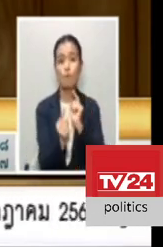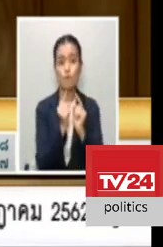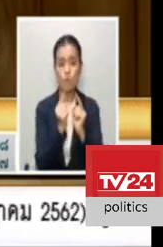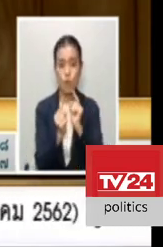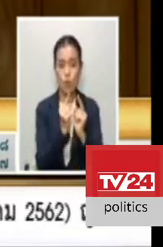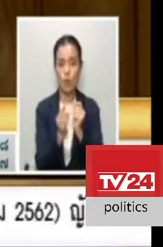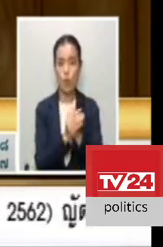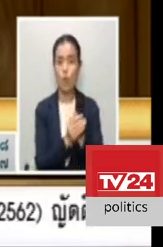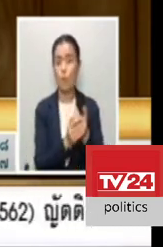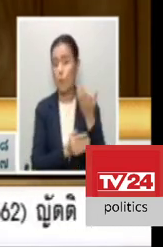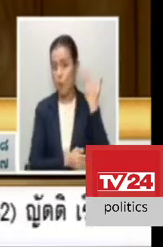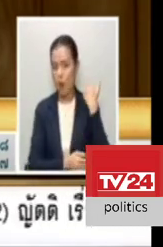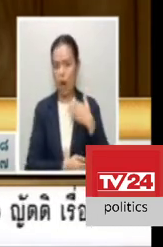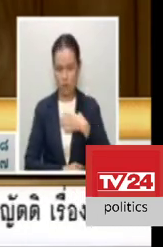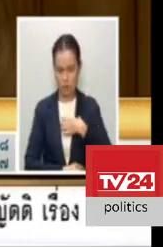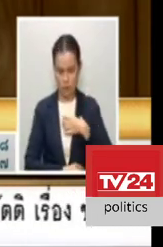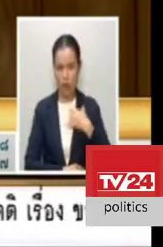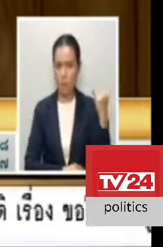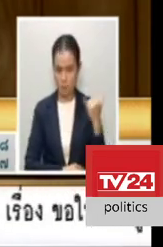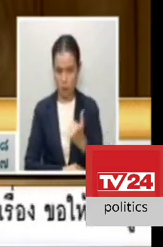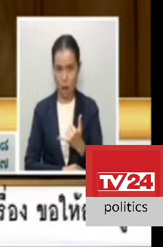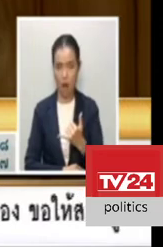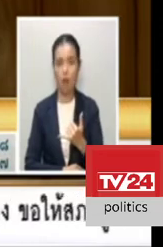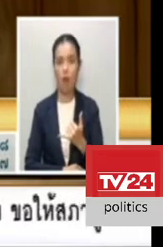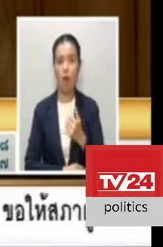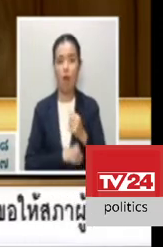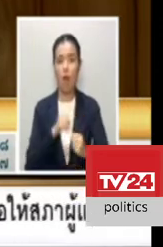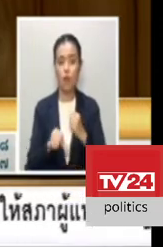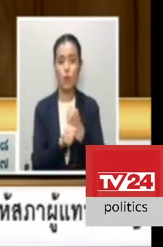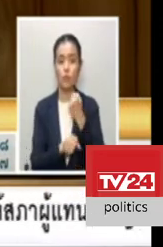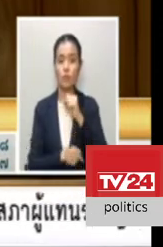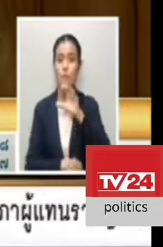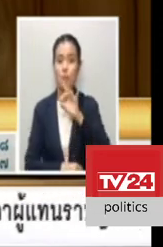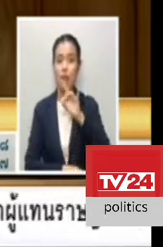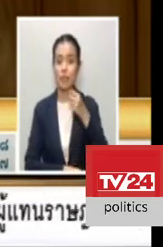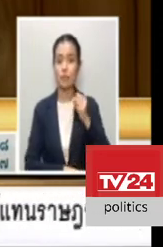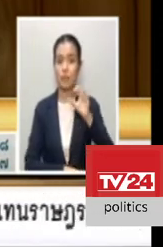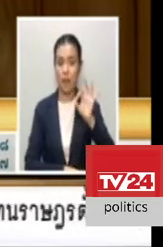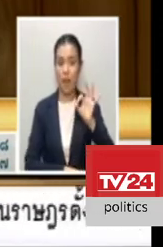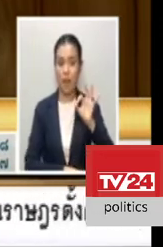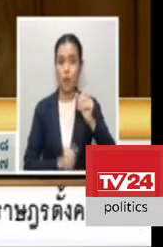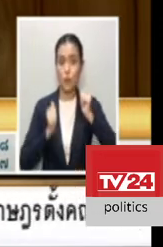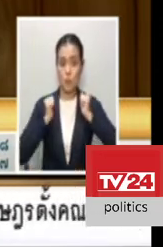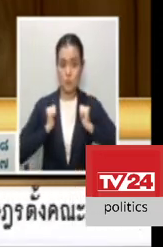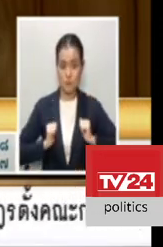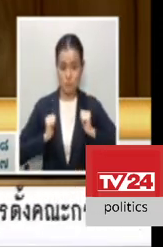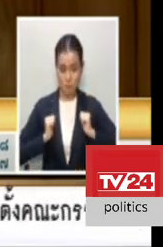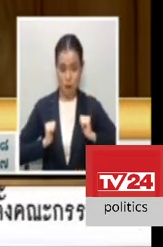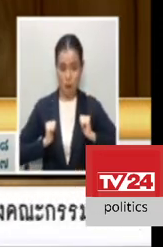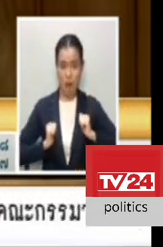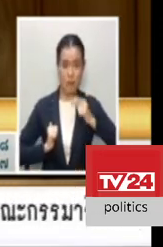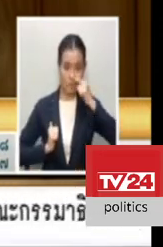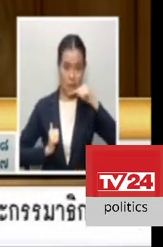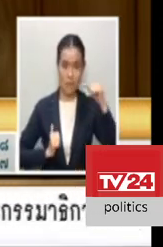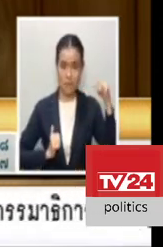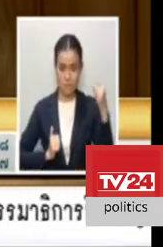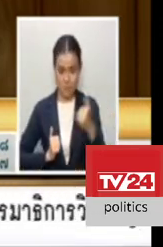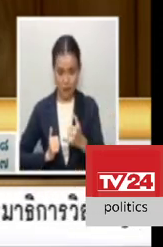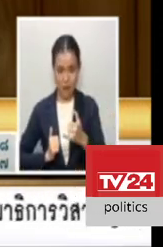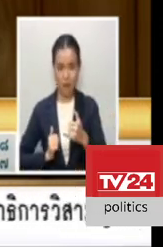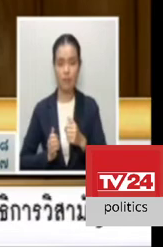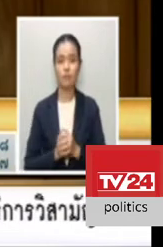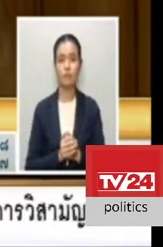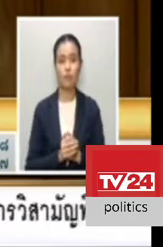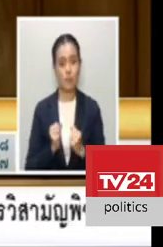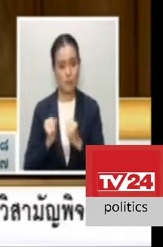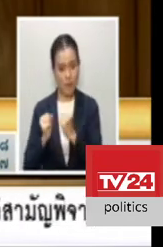ก่อนหน้านี้ว่าอยากจะมาเพราะว่าเมื่ออายุ 18-19 เนี่ยเคยแบ็คแพ็คเป็นแบ็คแพ็คเกอร์มาเมืองไทยนะฮะแล้วก็ยังอย